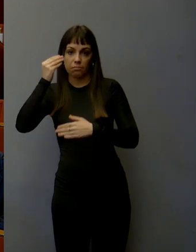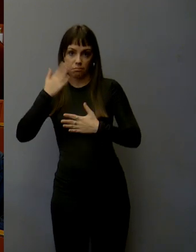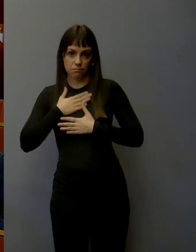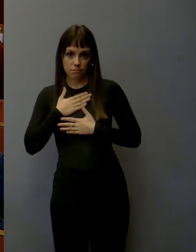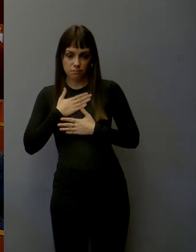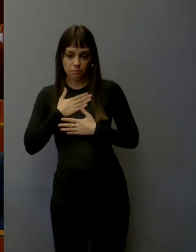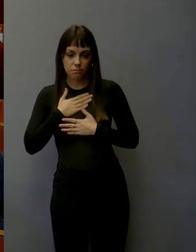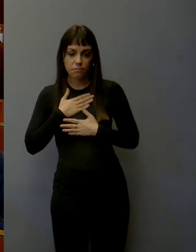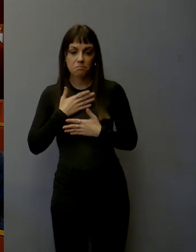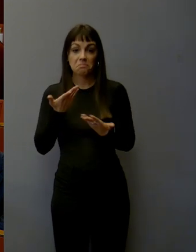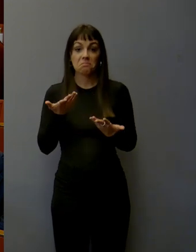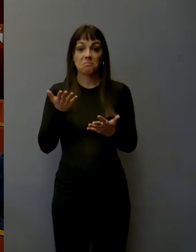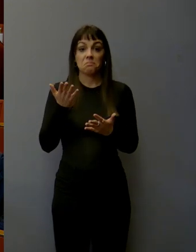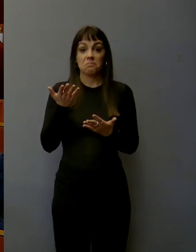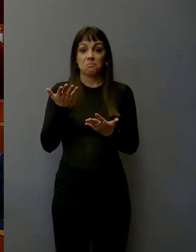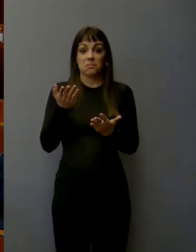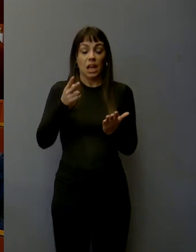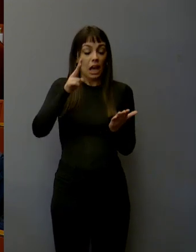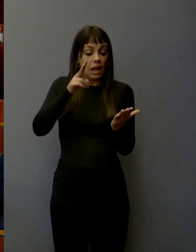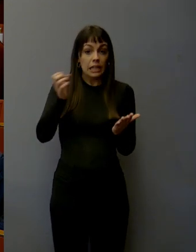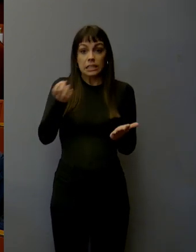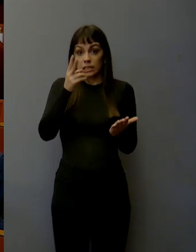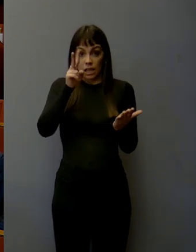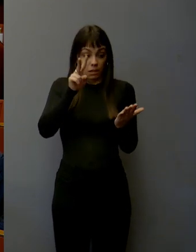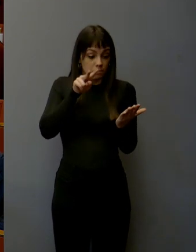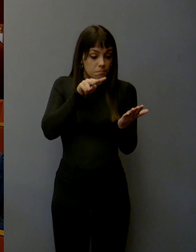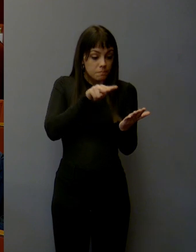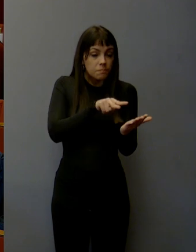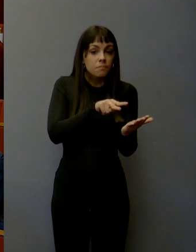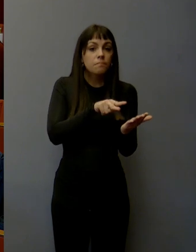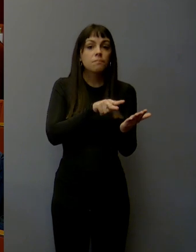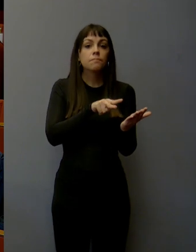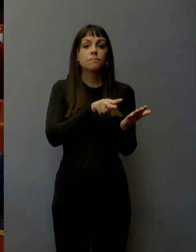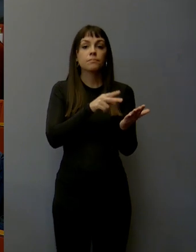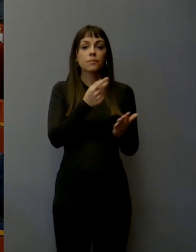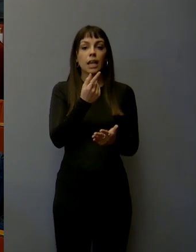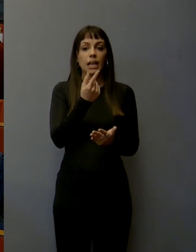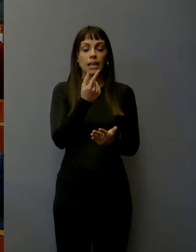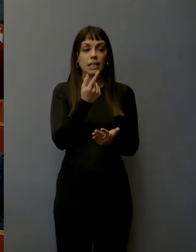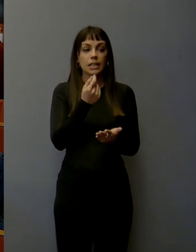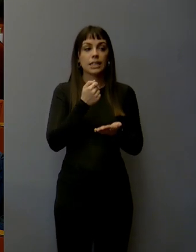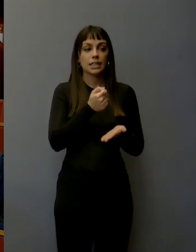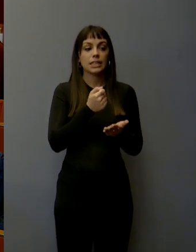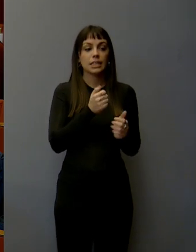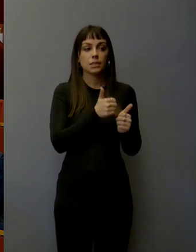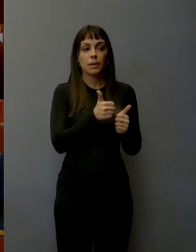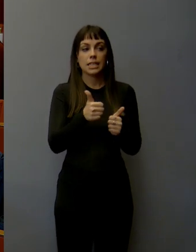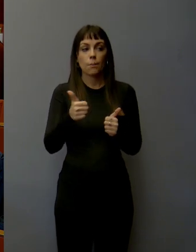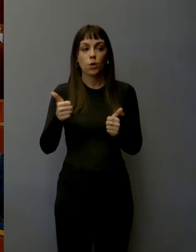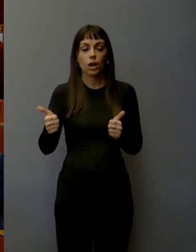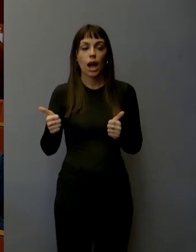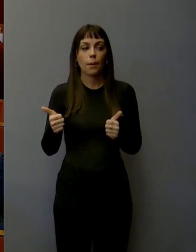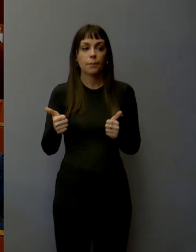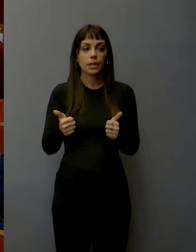la spesa procapita in tema di istruzione e di sicurezza in città come come Milano Ma oltre alla mia